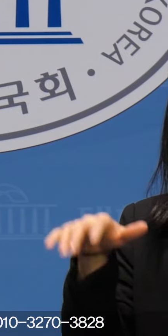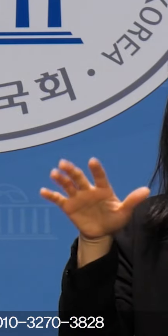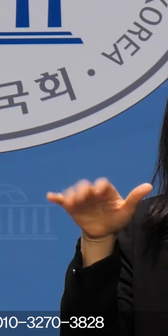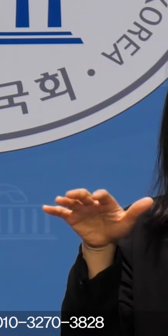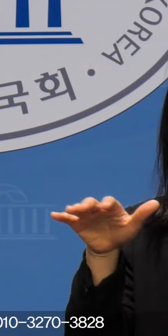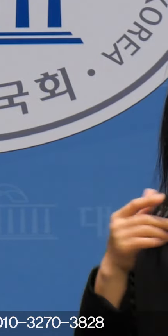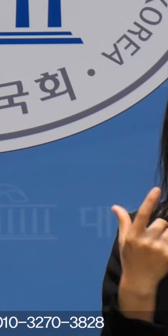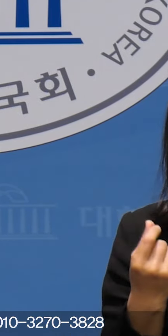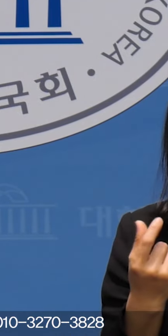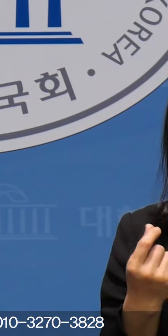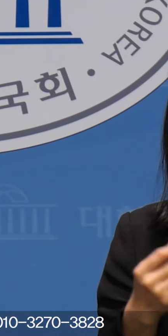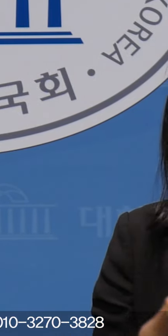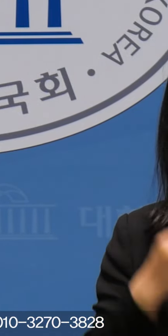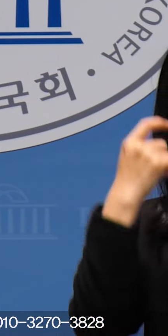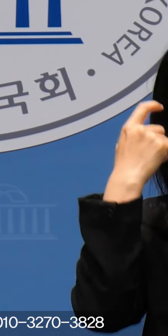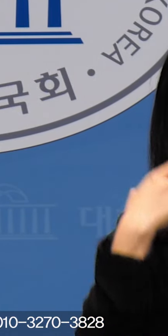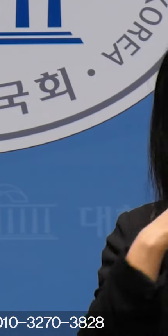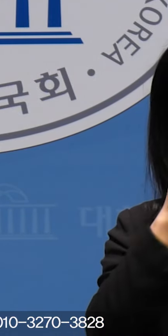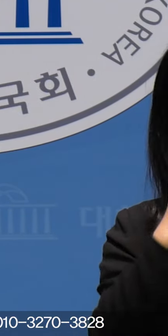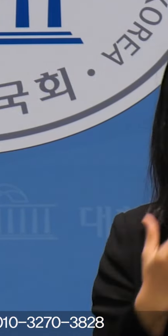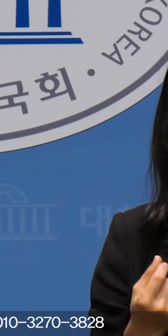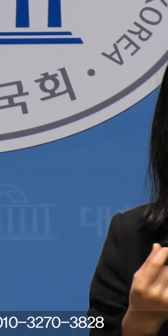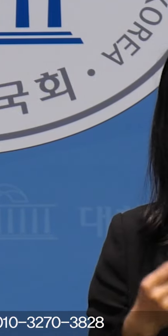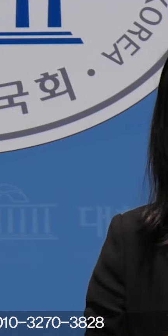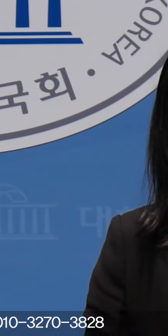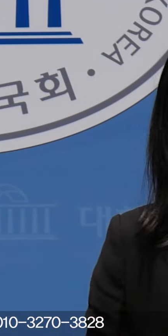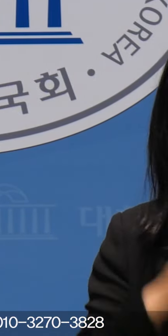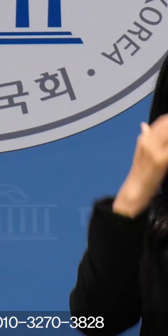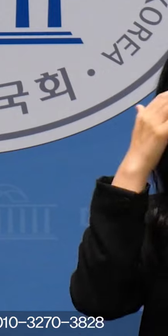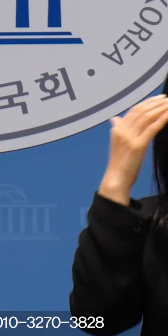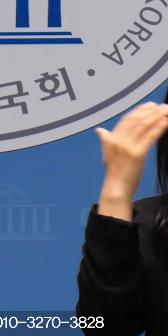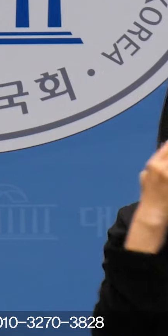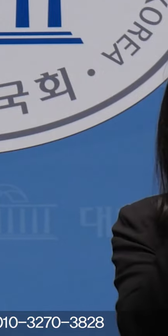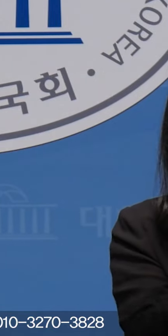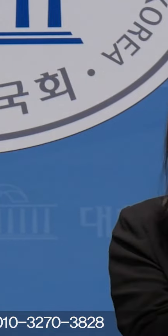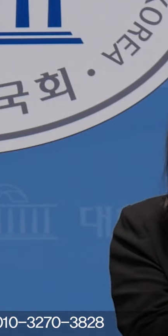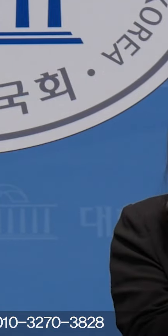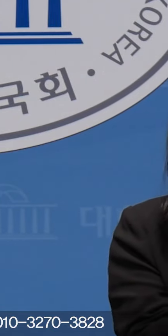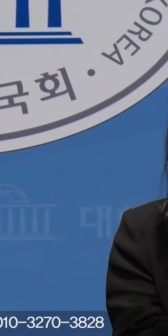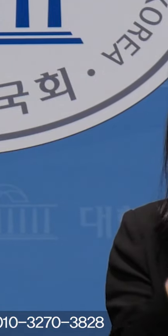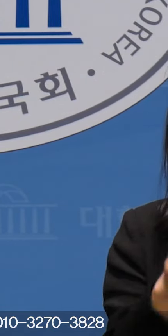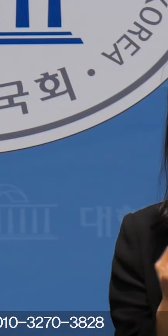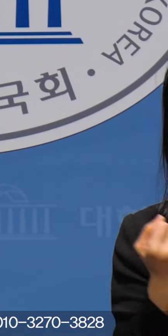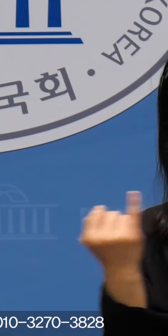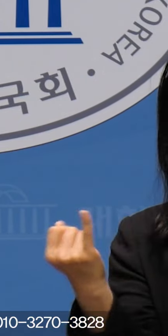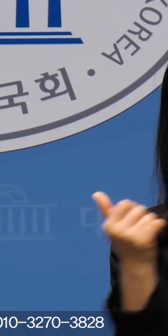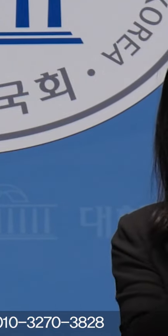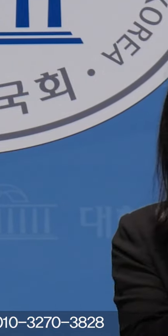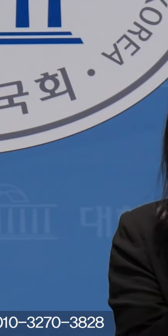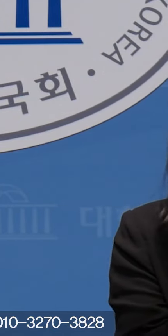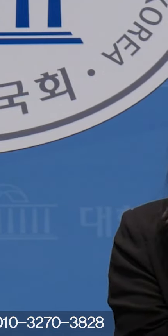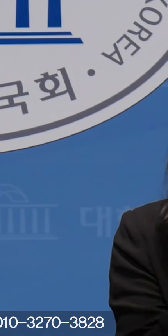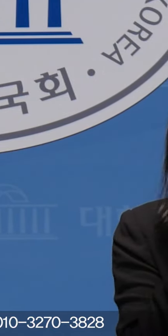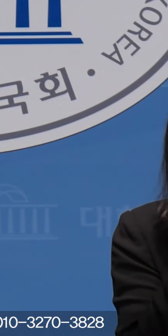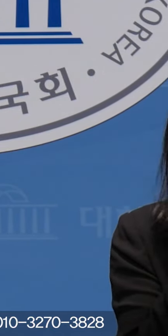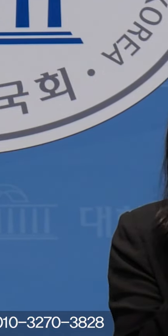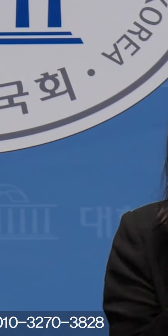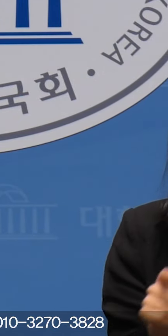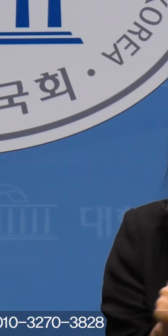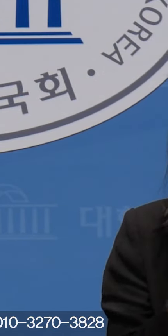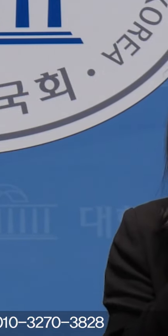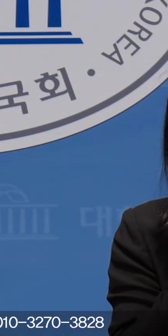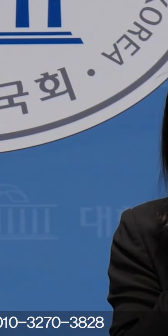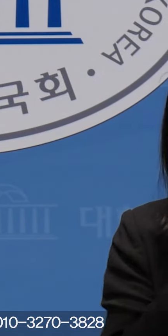피의자들은 참 좋겠습니다. 대한민국 검찰이 변론 요지까지 써줍니다.